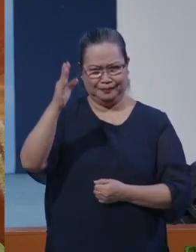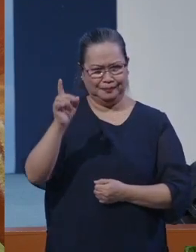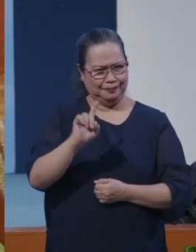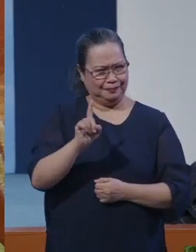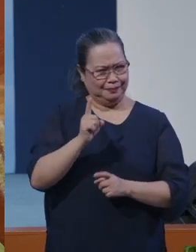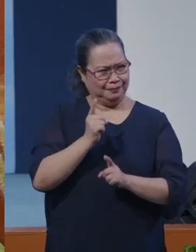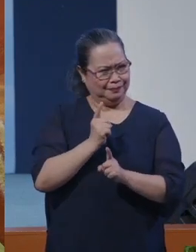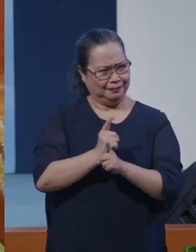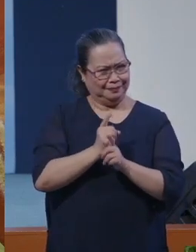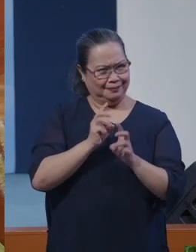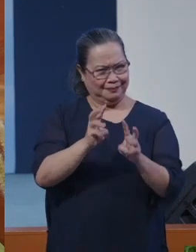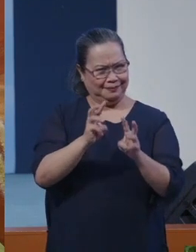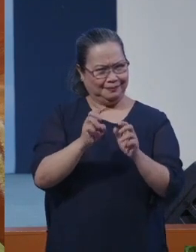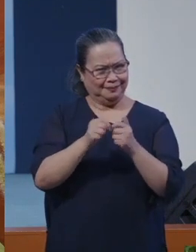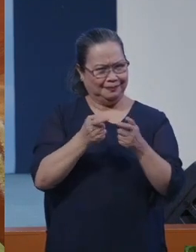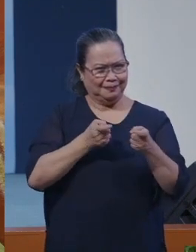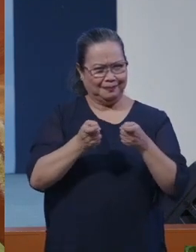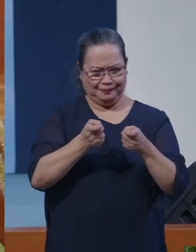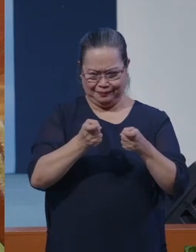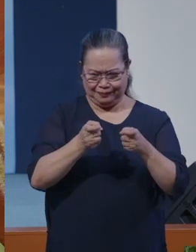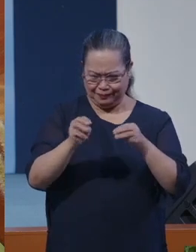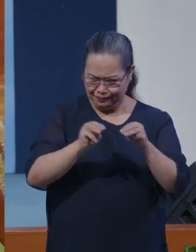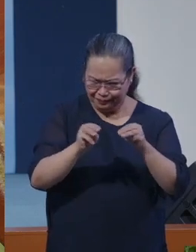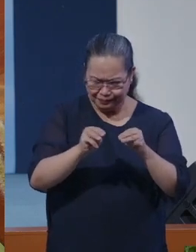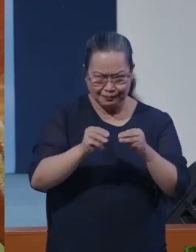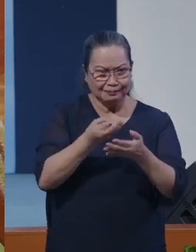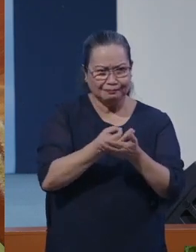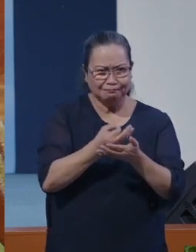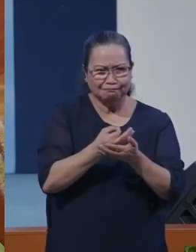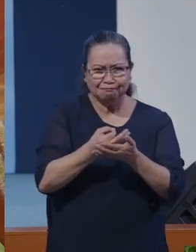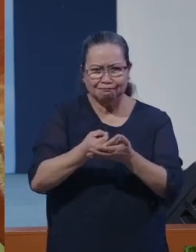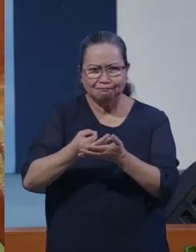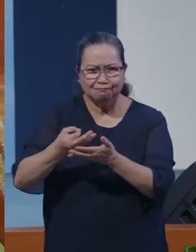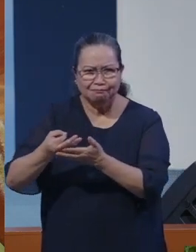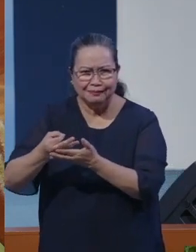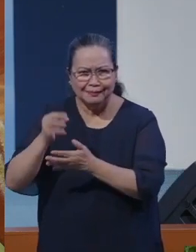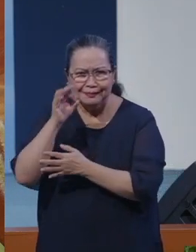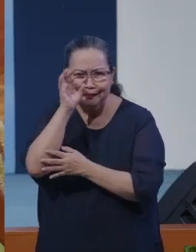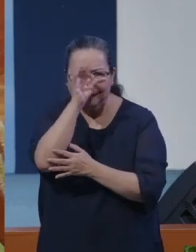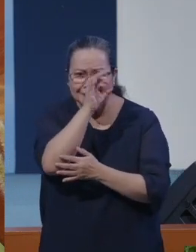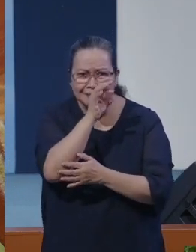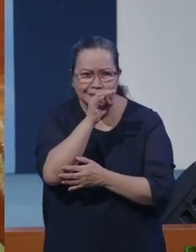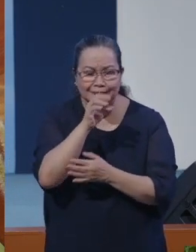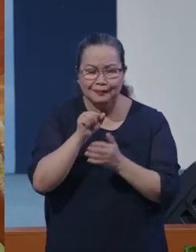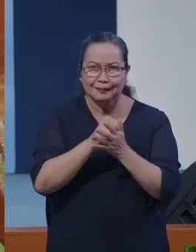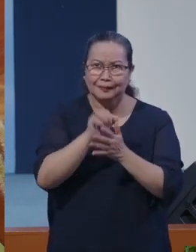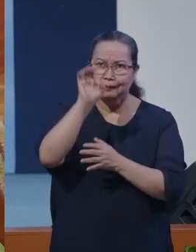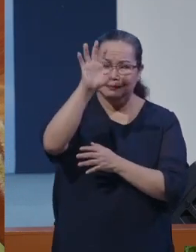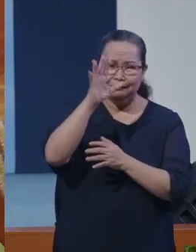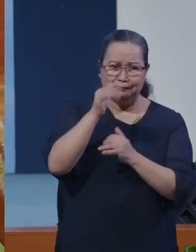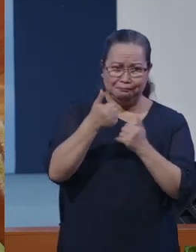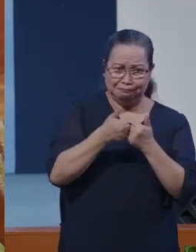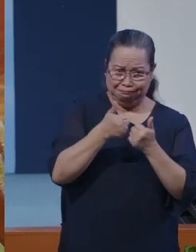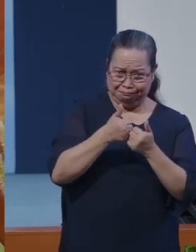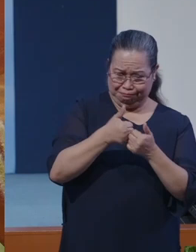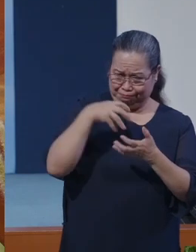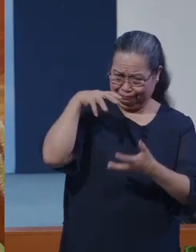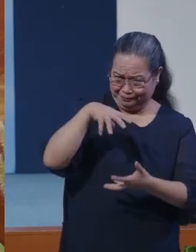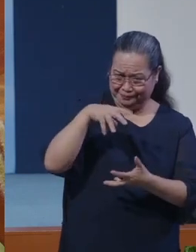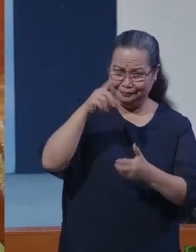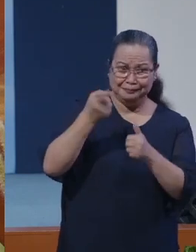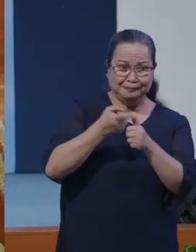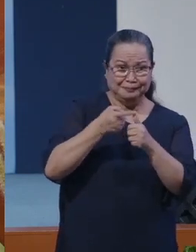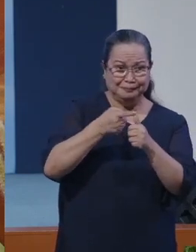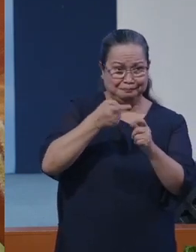tamang paraan ng paghawak ng kayamanan? Baka sabihin nyo, Pastor, bakit naman kayamanan kaagad ang una